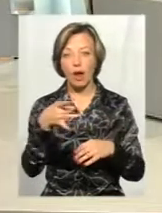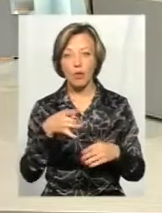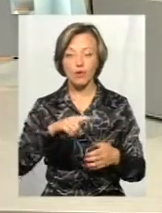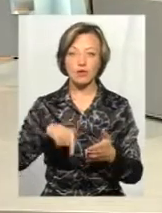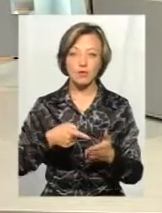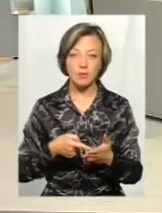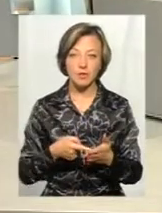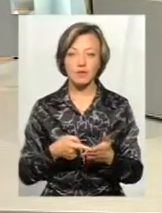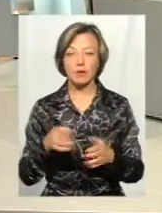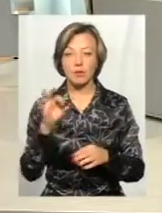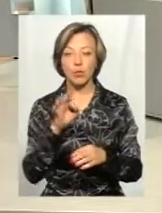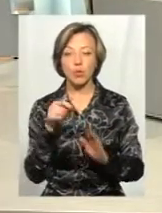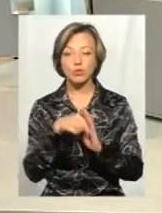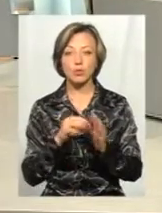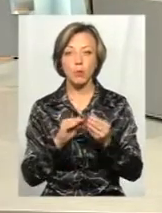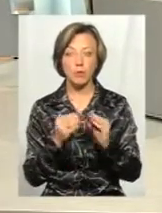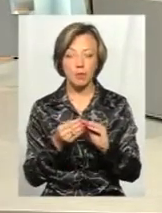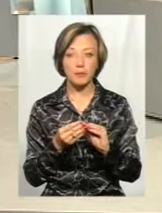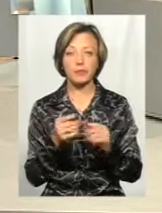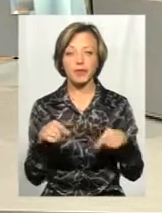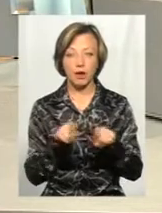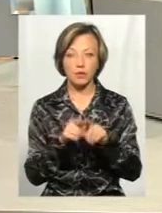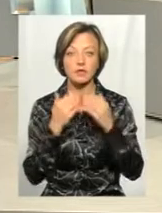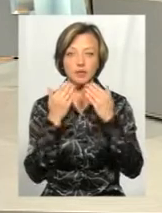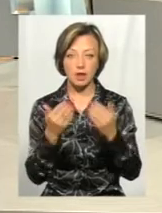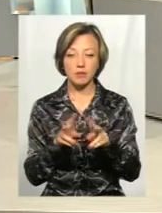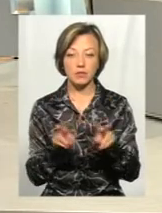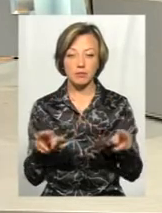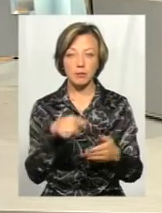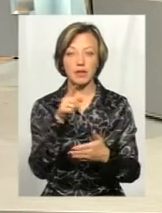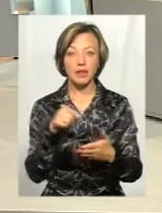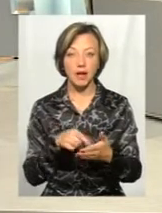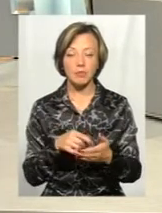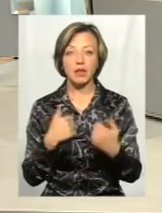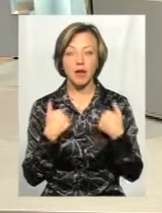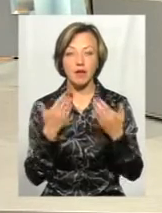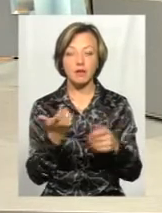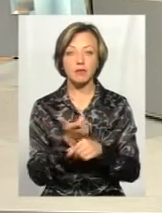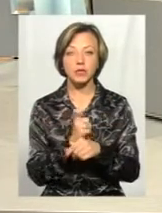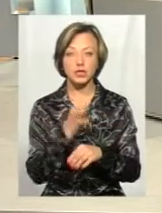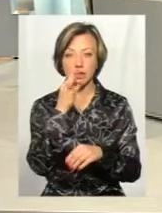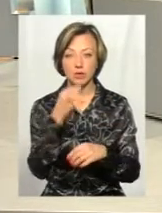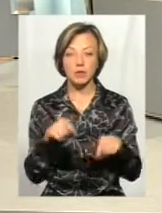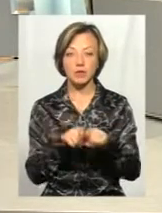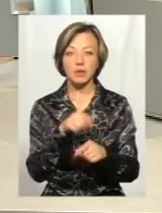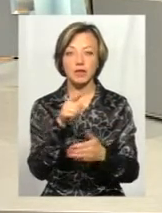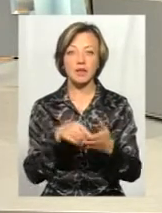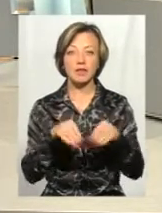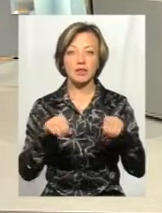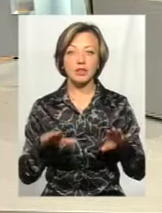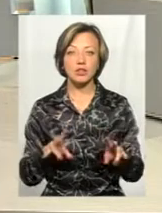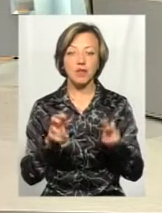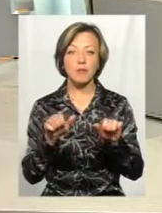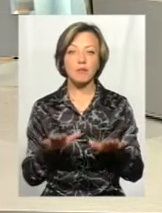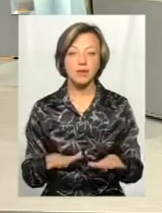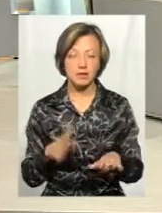місті про суть проблеми, вони також зверталися з аналогічними питаннями. І я вам більше скажу, що ми такі питання вирішували абсолютно на